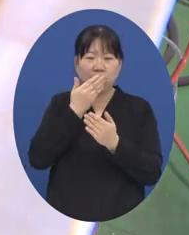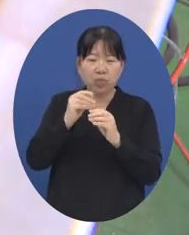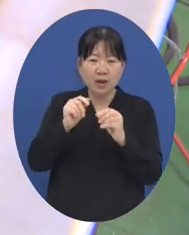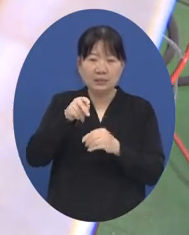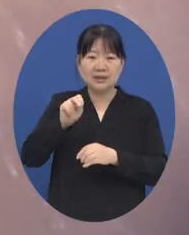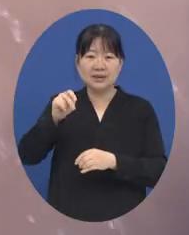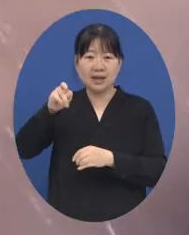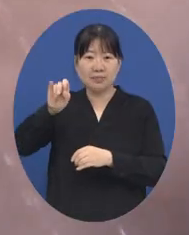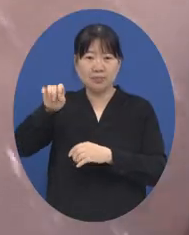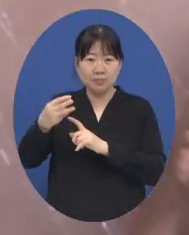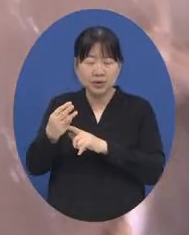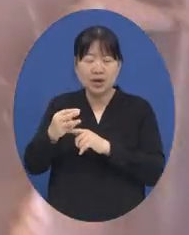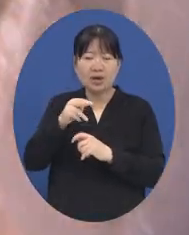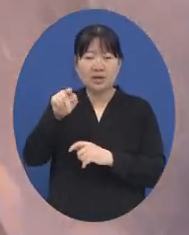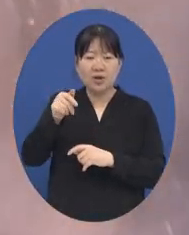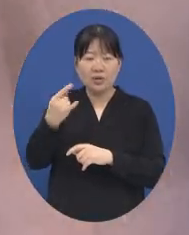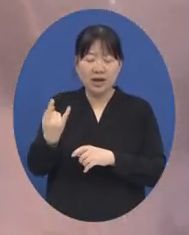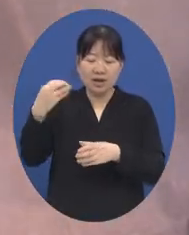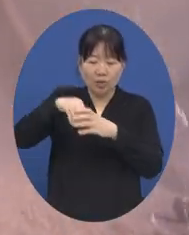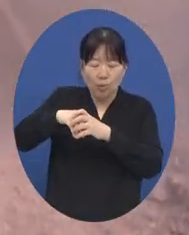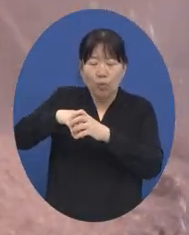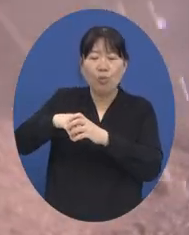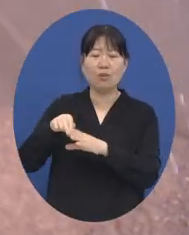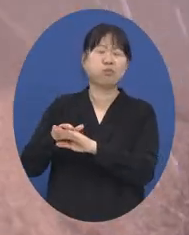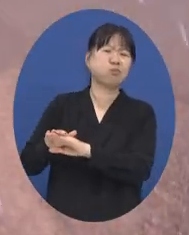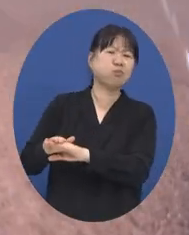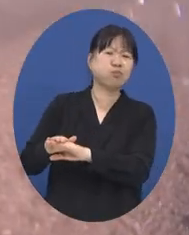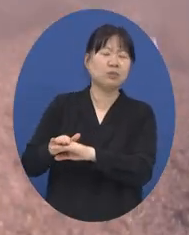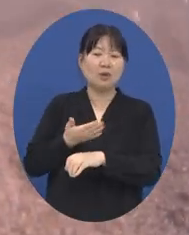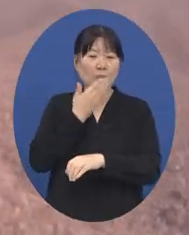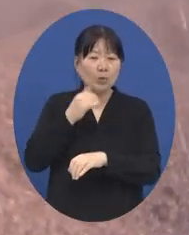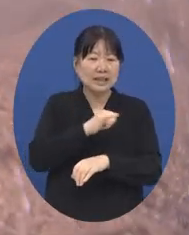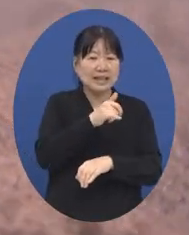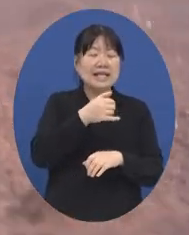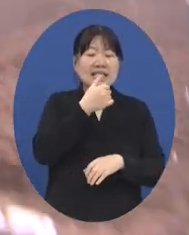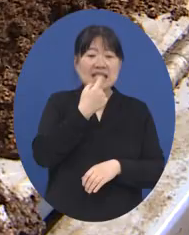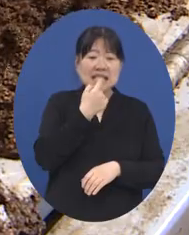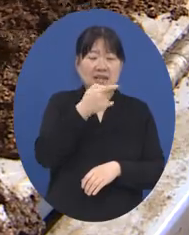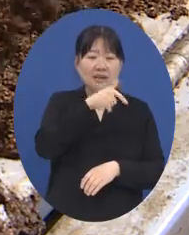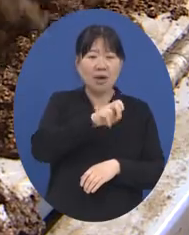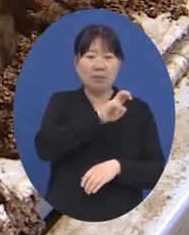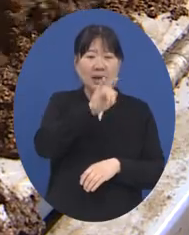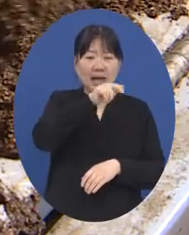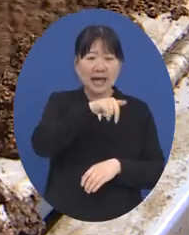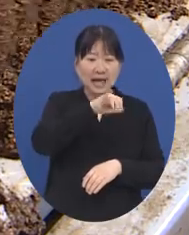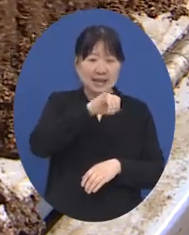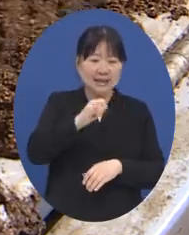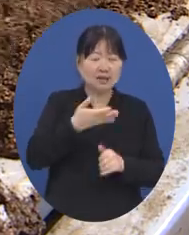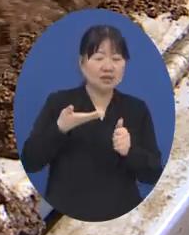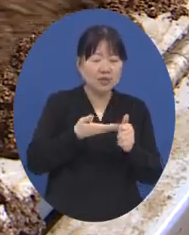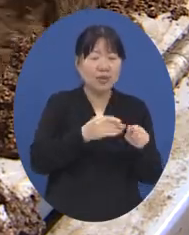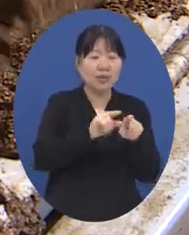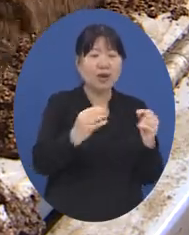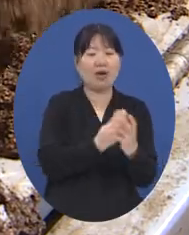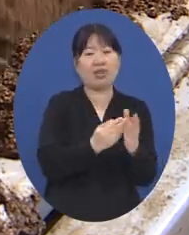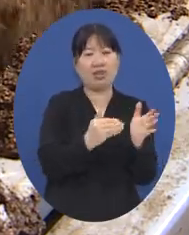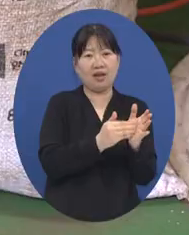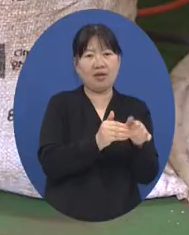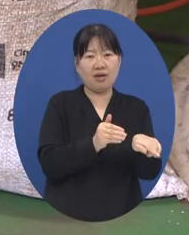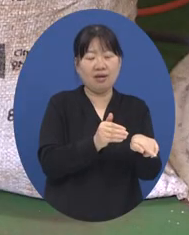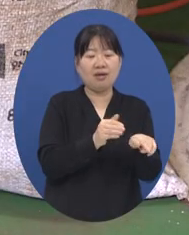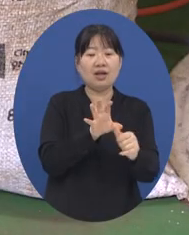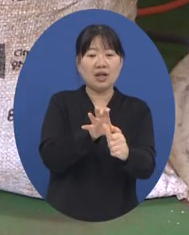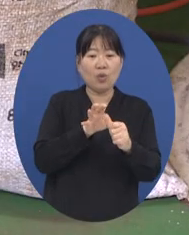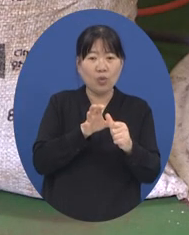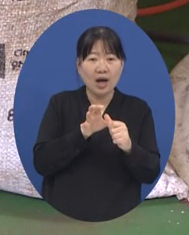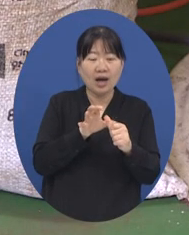미생물, 소석회와 석고 발효를 시키면 식용곤충인 흰 점박이 꽃무지, 유충 먹이 완성. 배지로 만든 먹이를